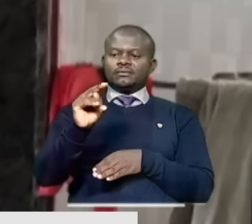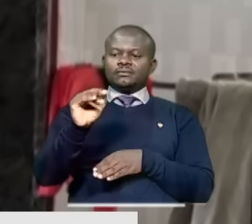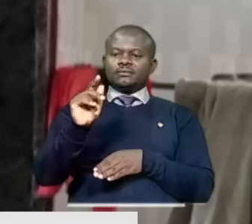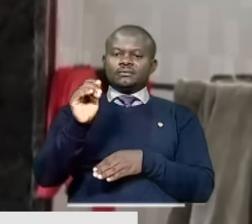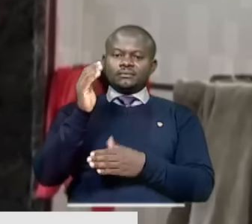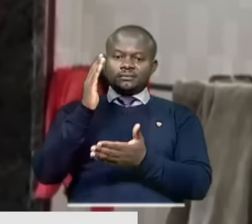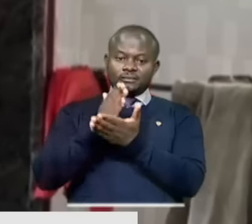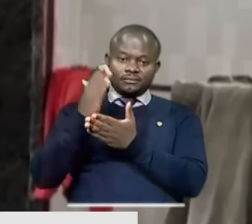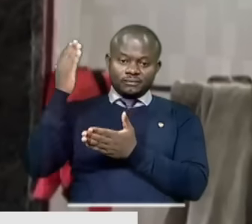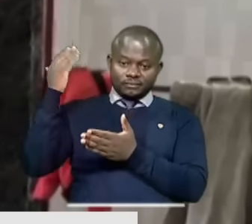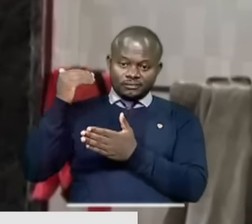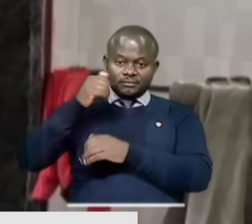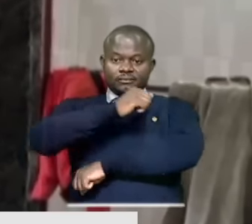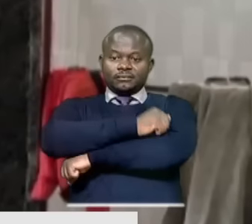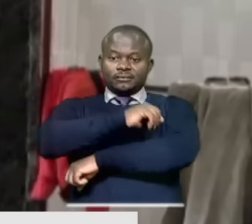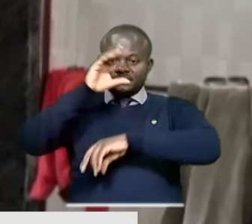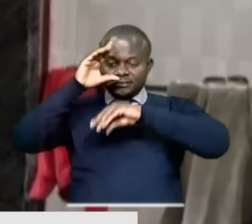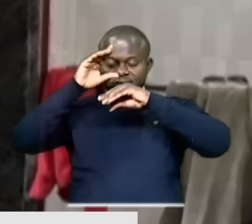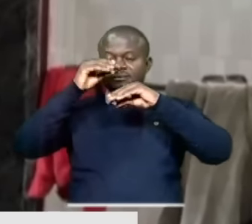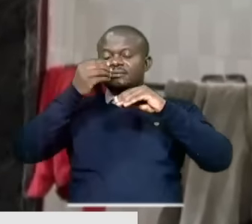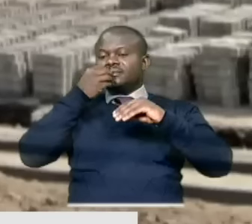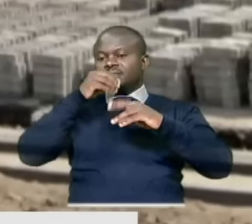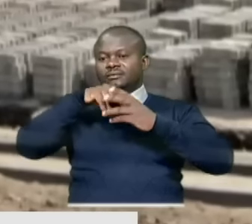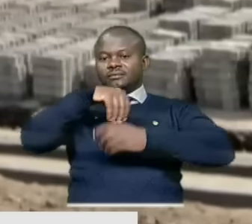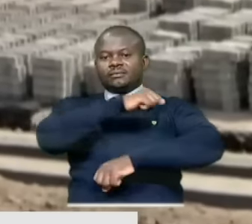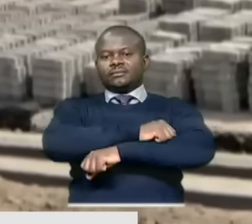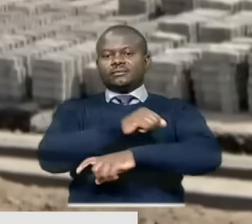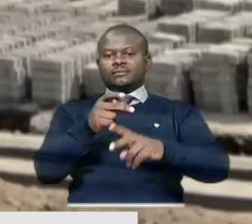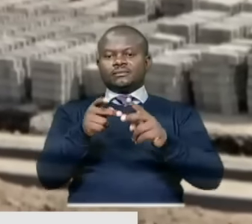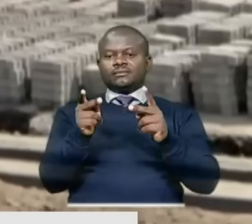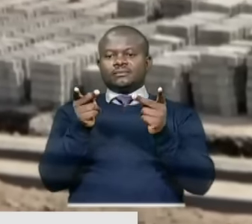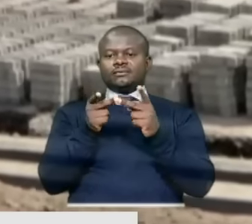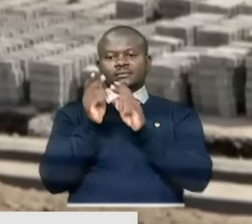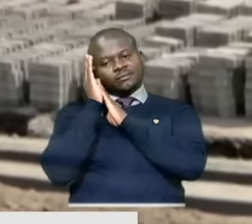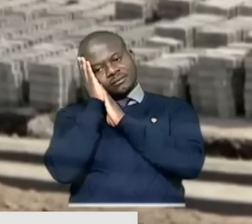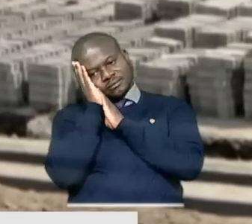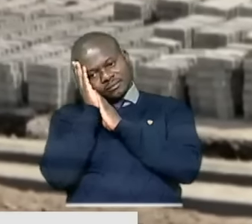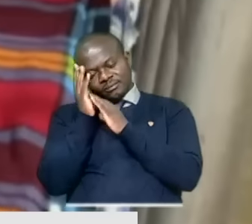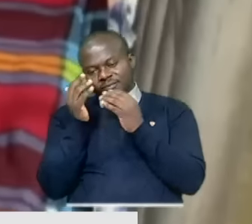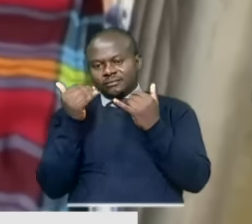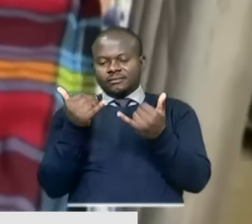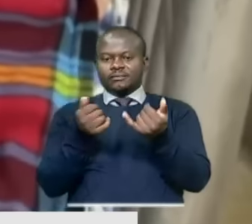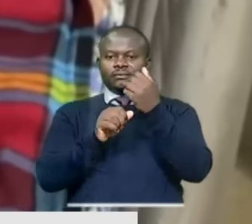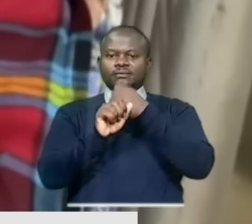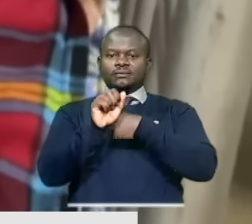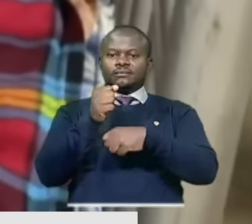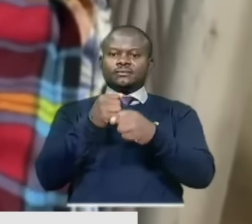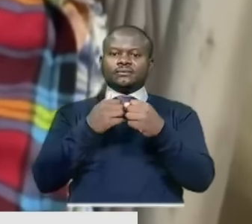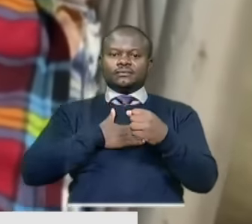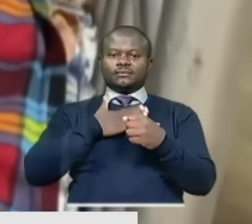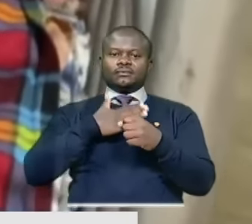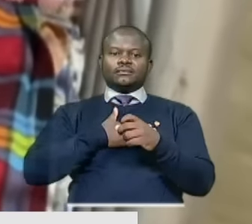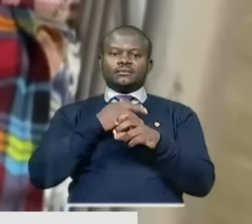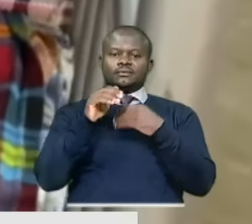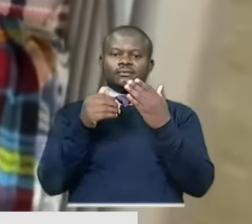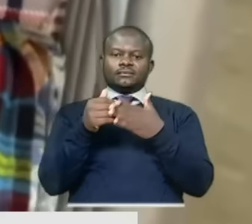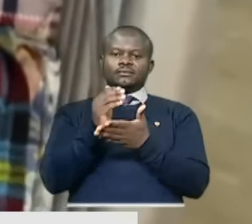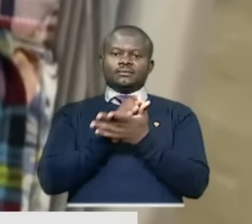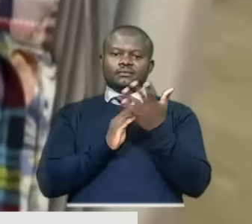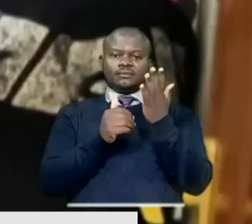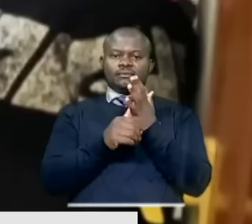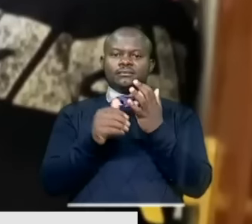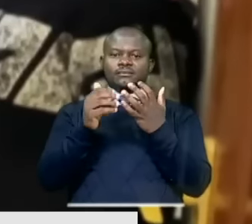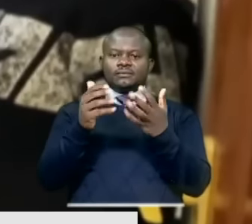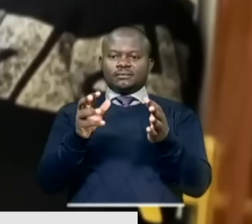gihe abanyeshuri bariraga mu mashuri akaba ari naho barara. Kuri ubu ngubu abanyeshuri barishimira ko bimwe mu bibazo bimaze